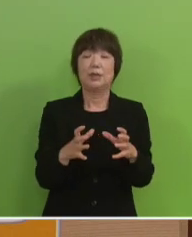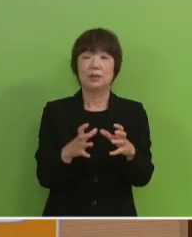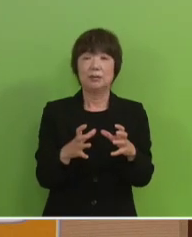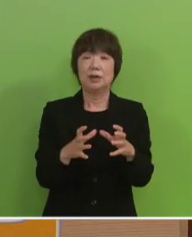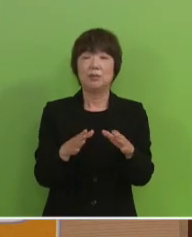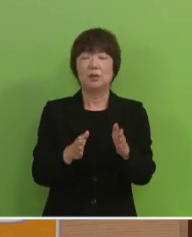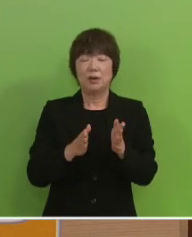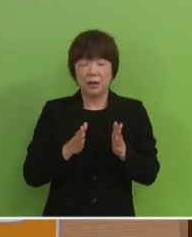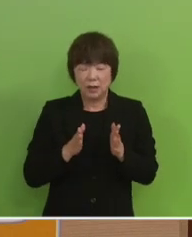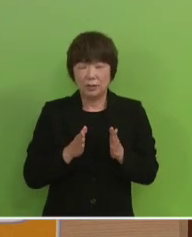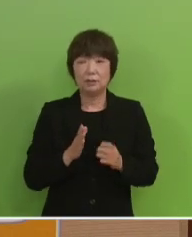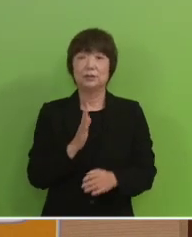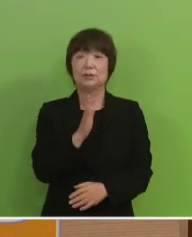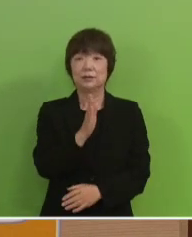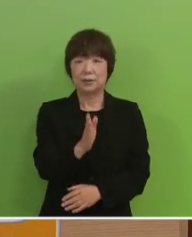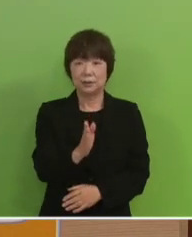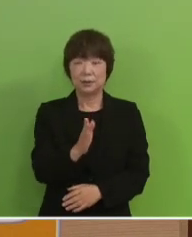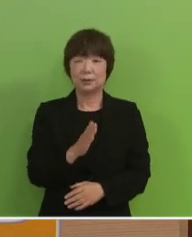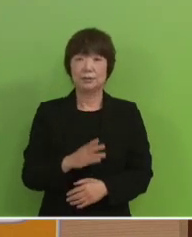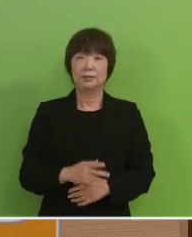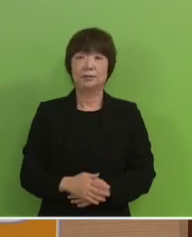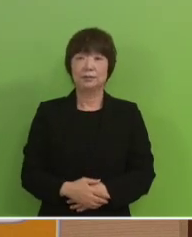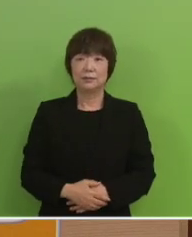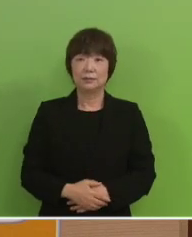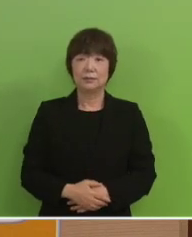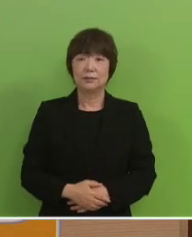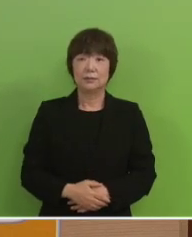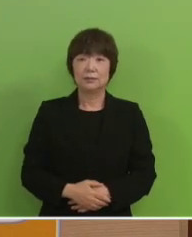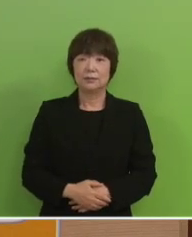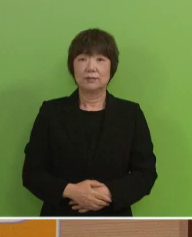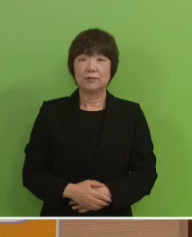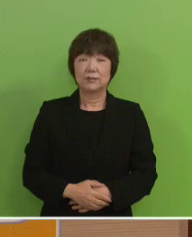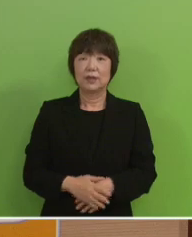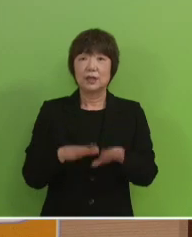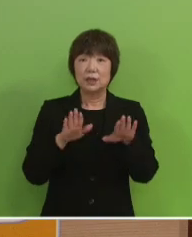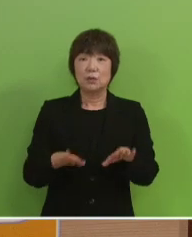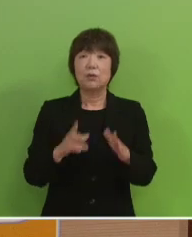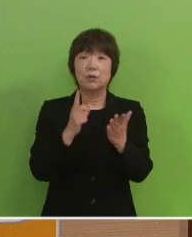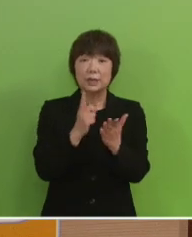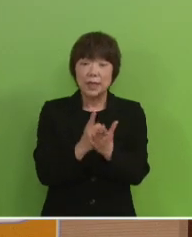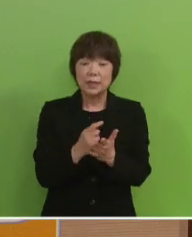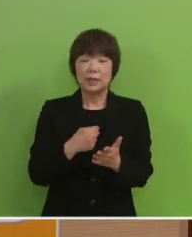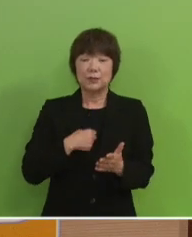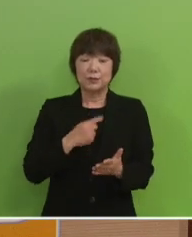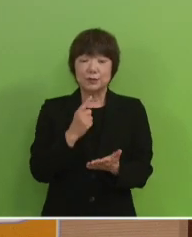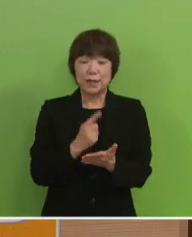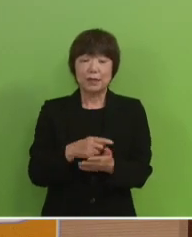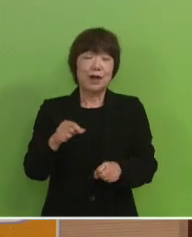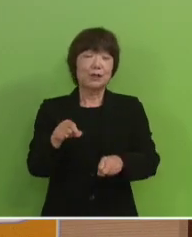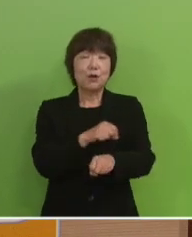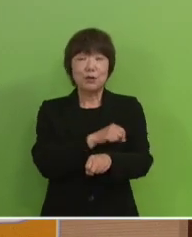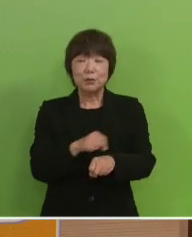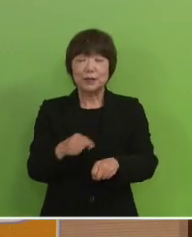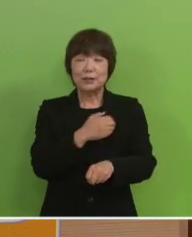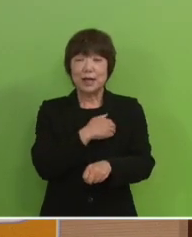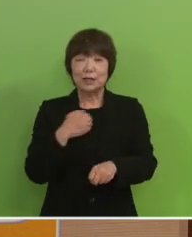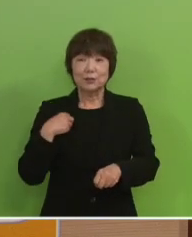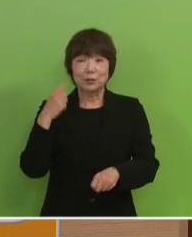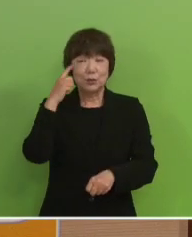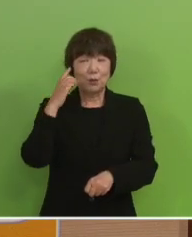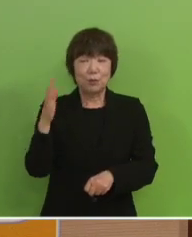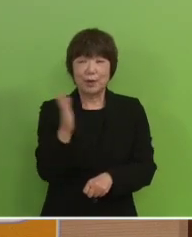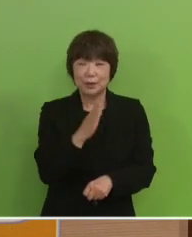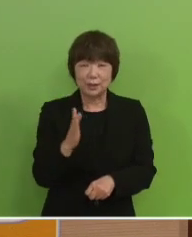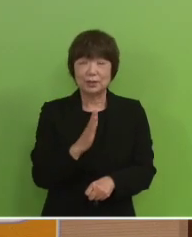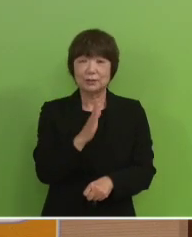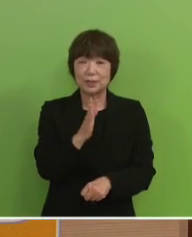見合わせていただきたいと思います今日だけは自分たちだけは特別というところにコロナ